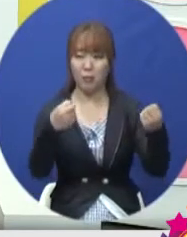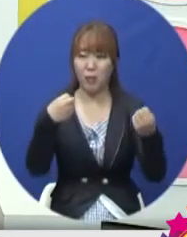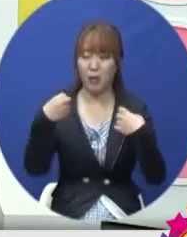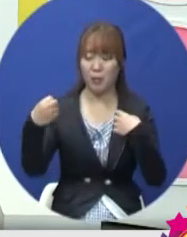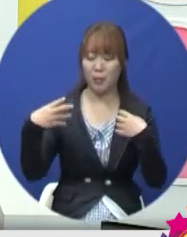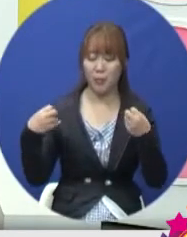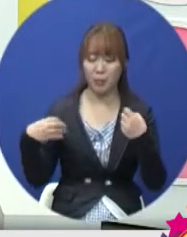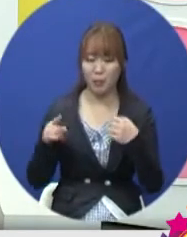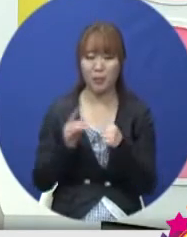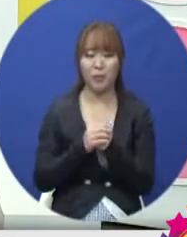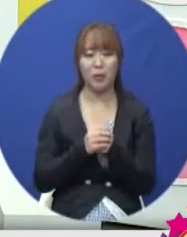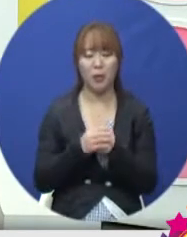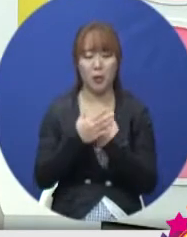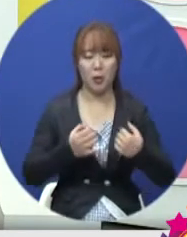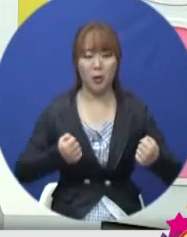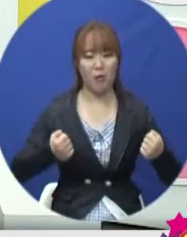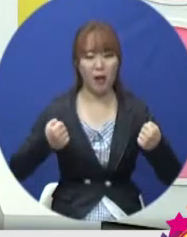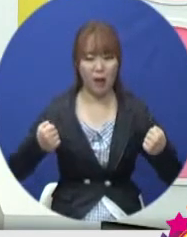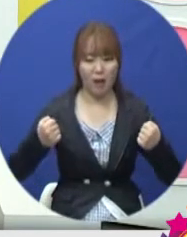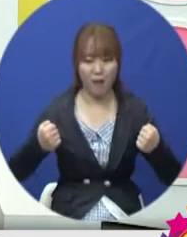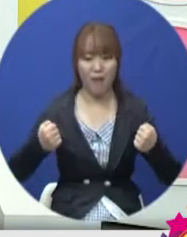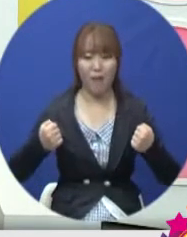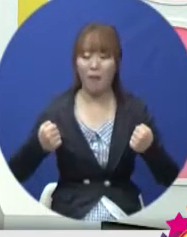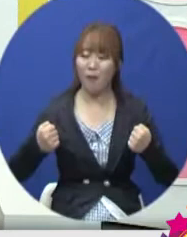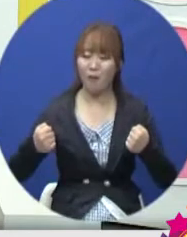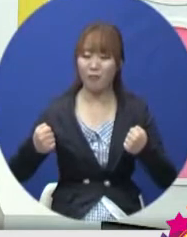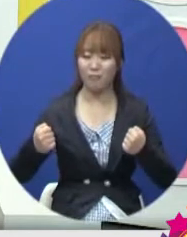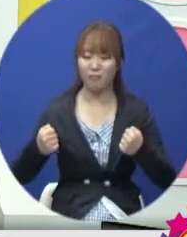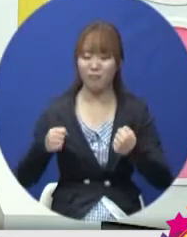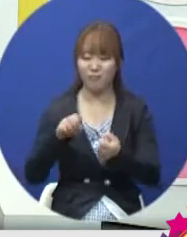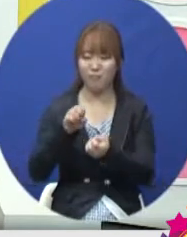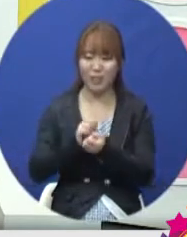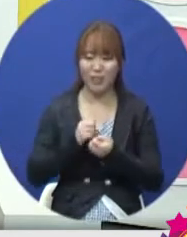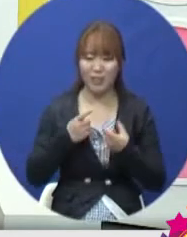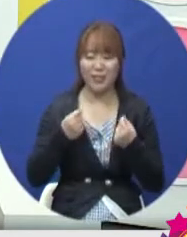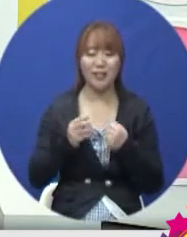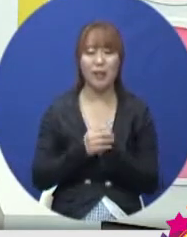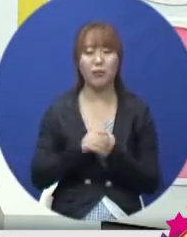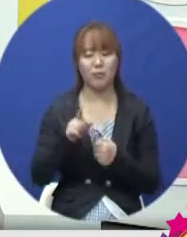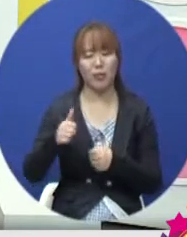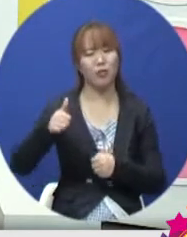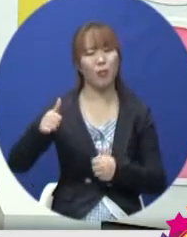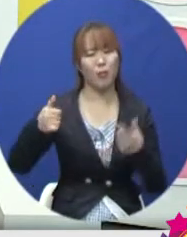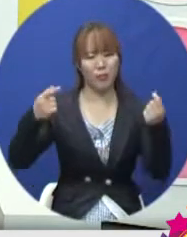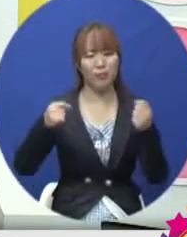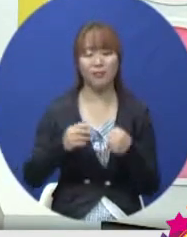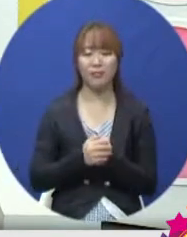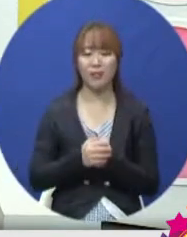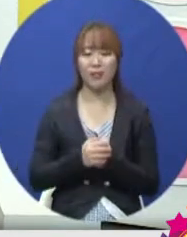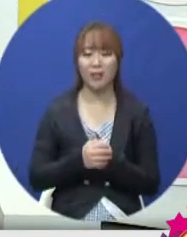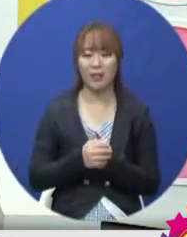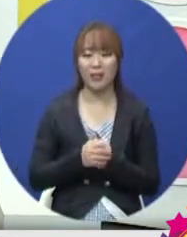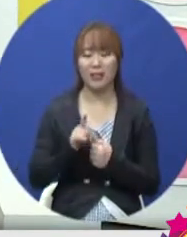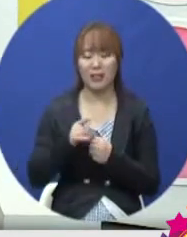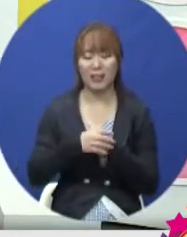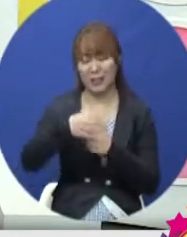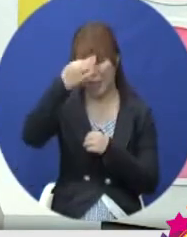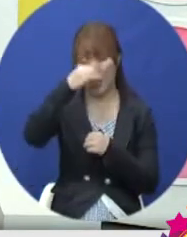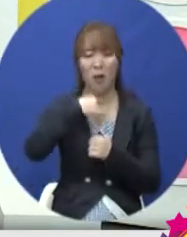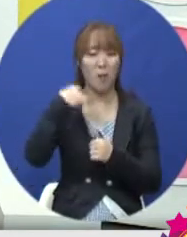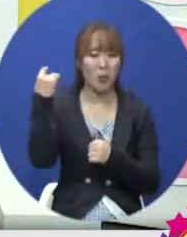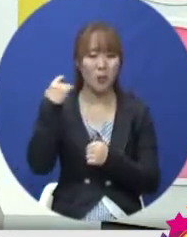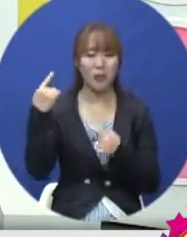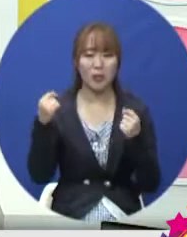네. 뭐 건강한 거 물려받은 것밖에 없는 것 같아요. 그리고 목소리하고 그게 최고죠. 예, 예. 예. 그 끼와 목소리.